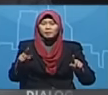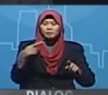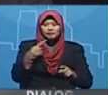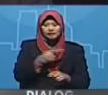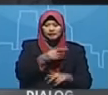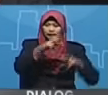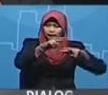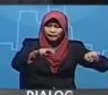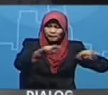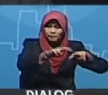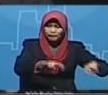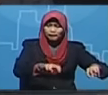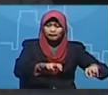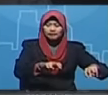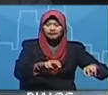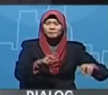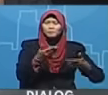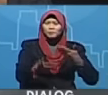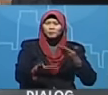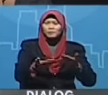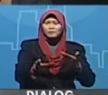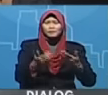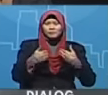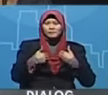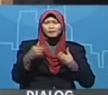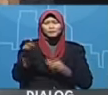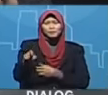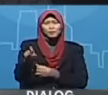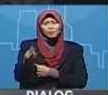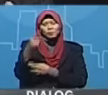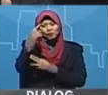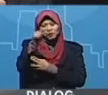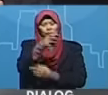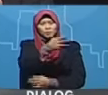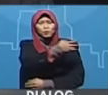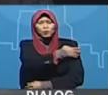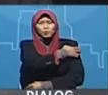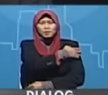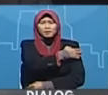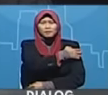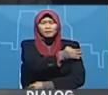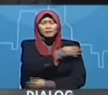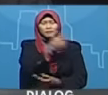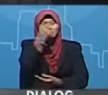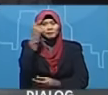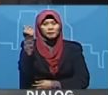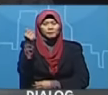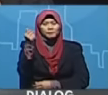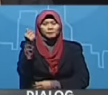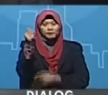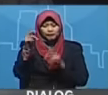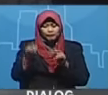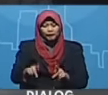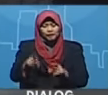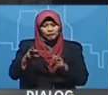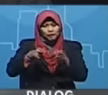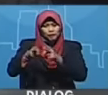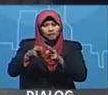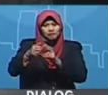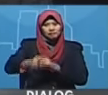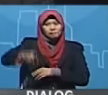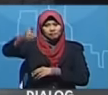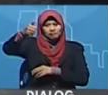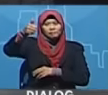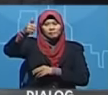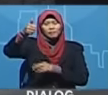balik because akhirnya ini ada keperluan untuk kita apa ni menguatkuasakan. Sebenarnya pihak apa ni pengurusan tertinggi kita